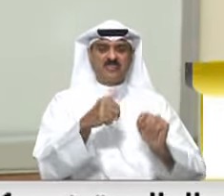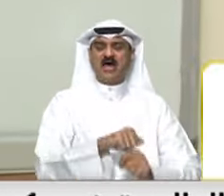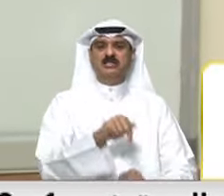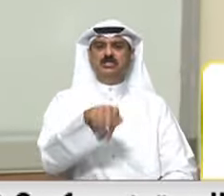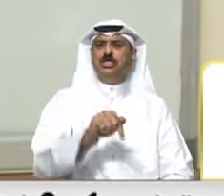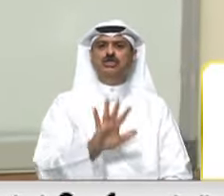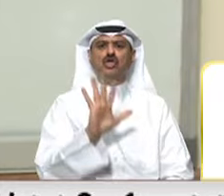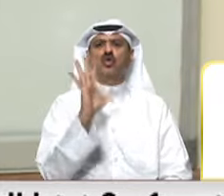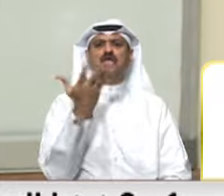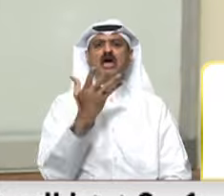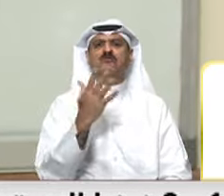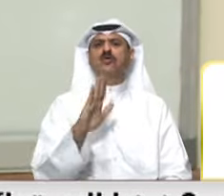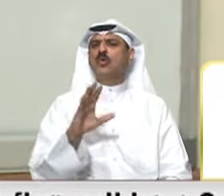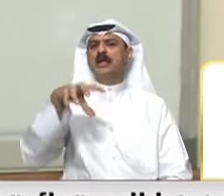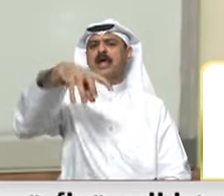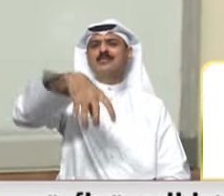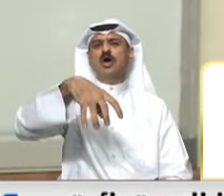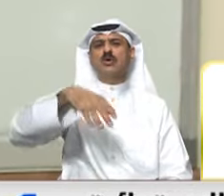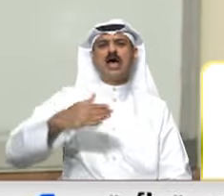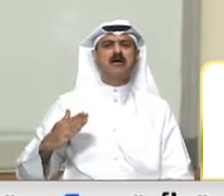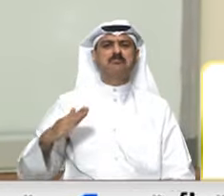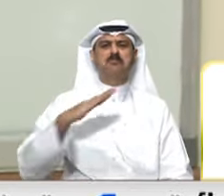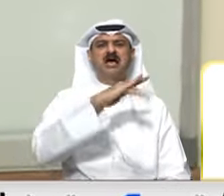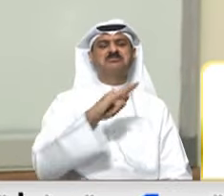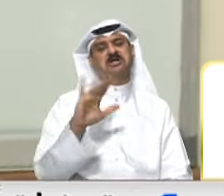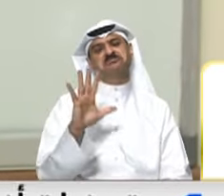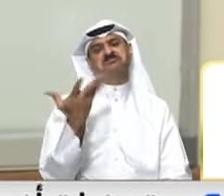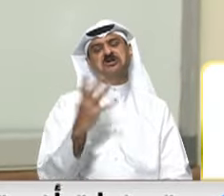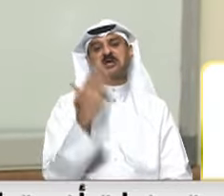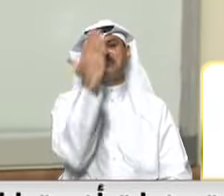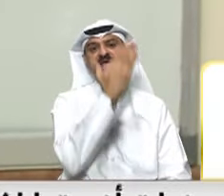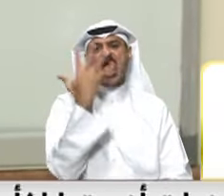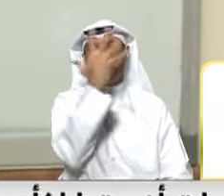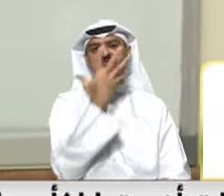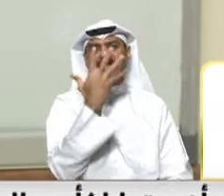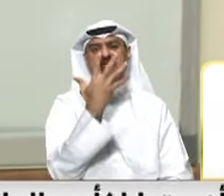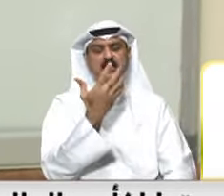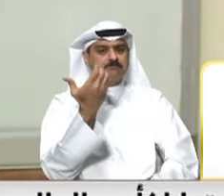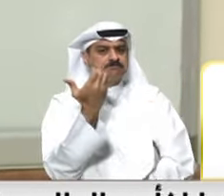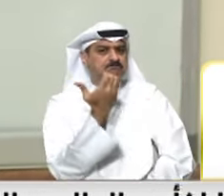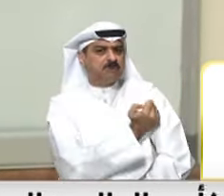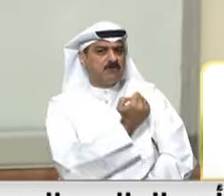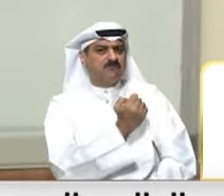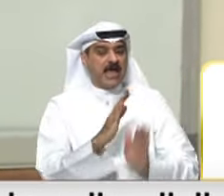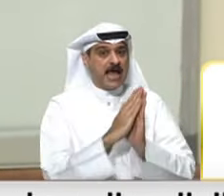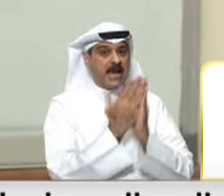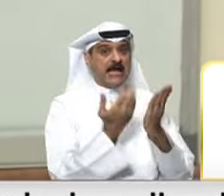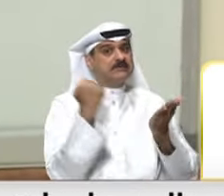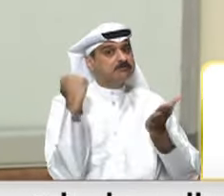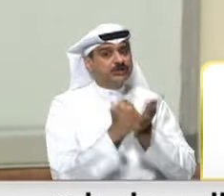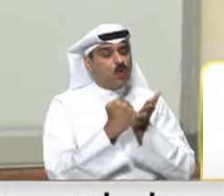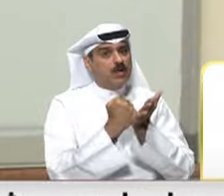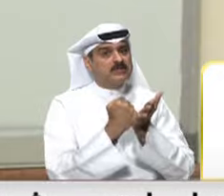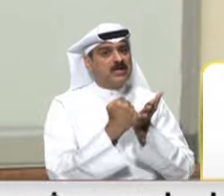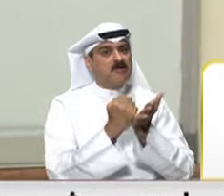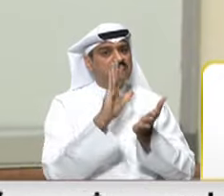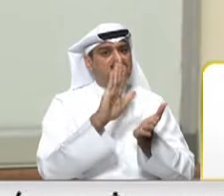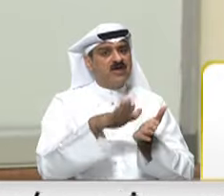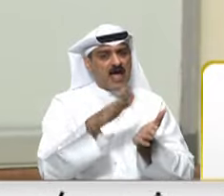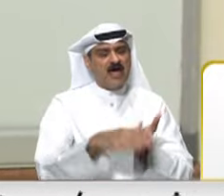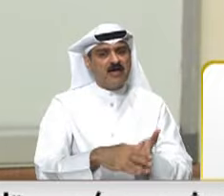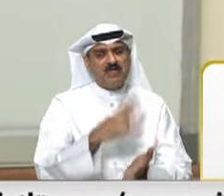من الدول مثلا الحج يتطلب تطعيمات معينه بعض الدول الافريقيه تتطلب وجود جواز صحي للحمه